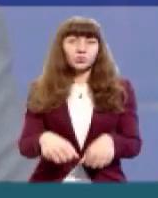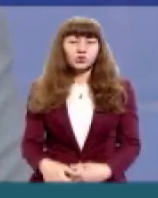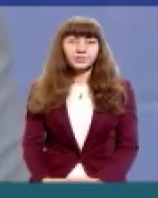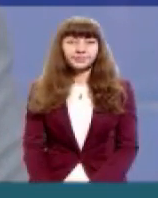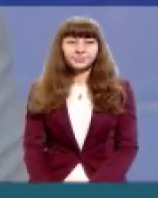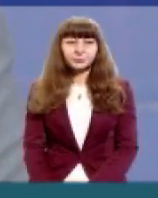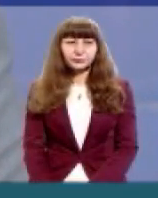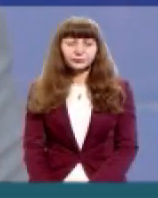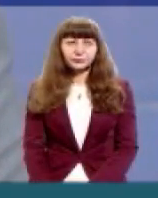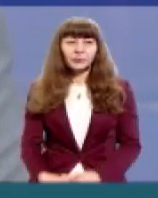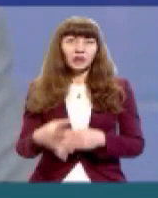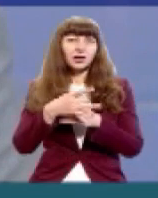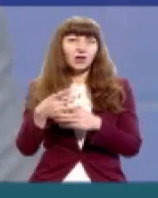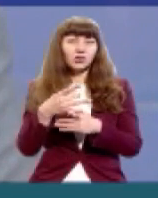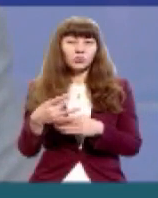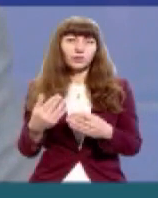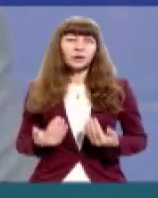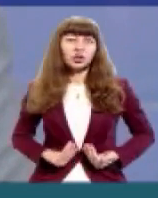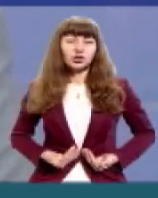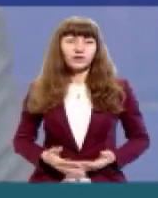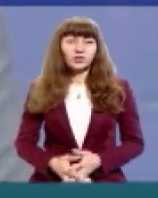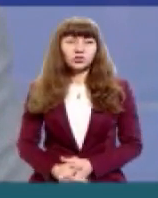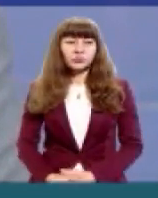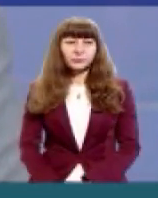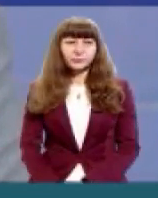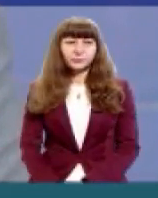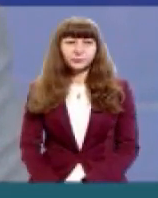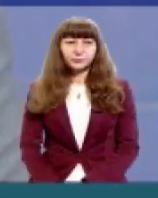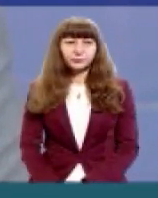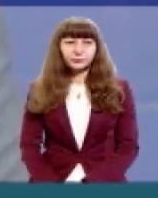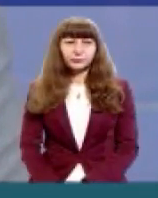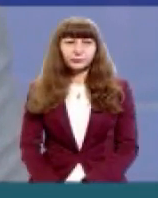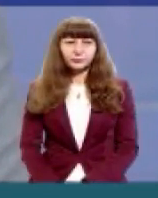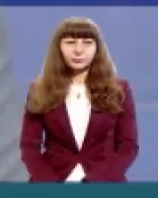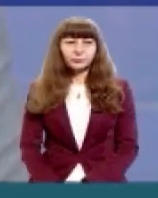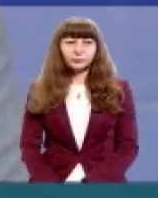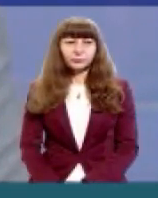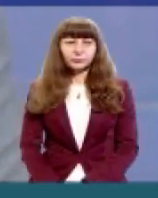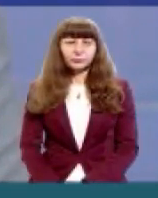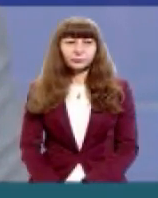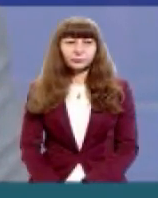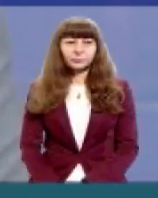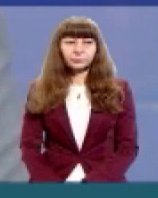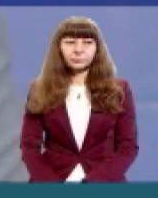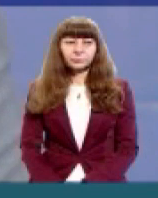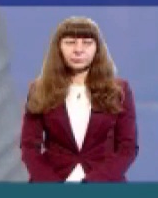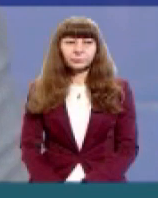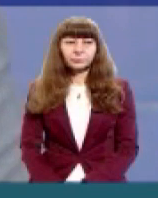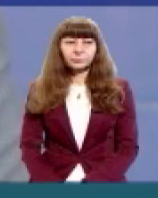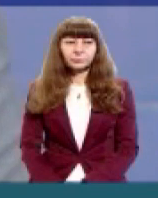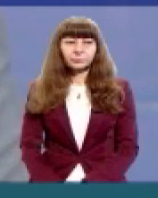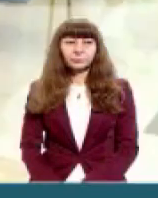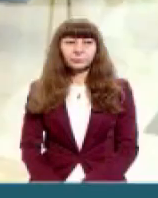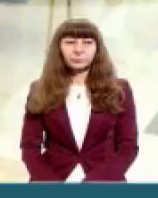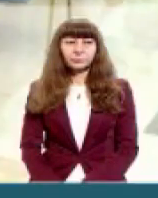все желающие, именно проживающие на территории сельских округов, имели возможность принять непосредственное участие в региональной программе